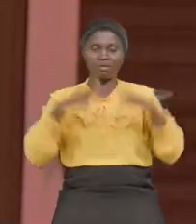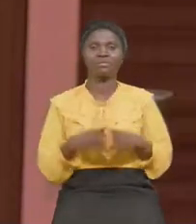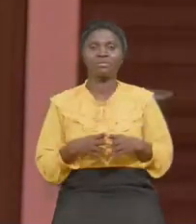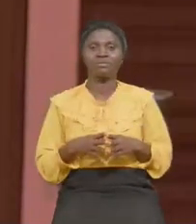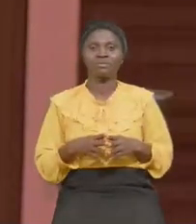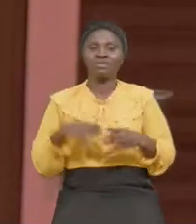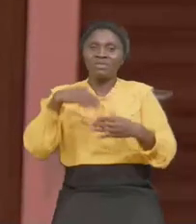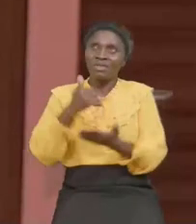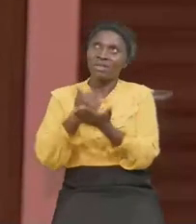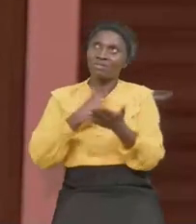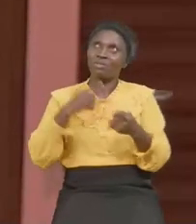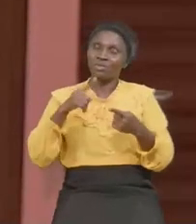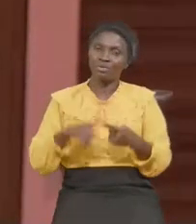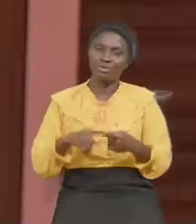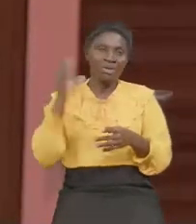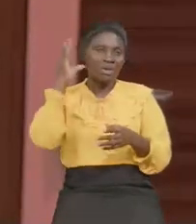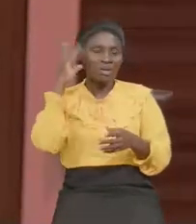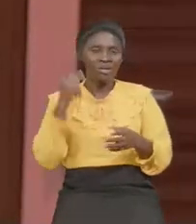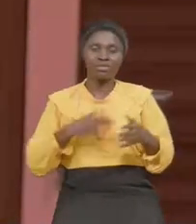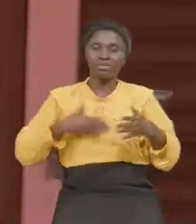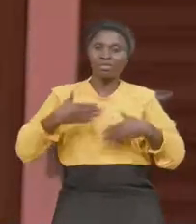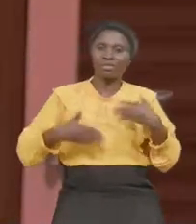brisées se réjouiront.